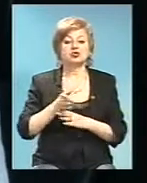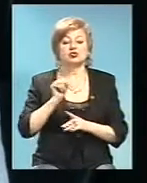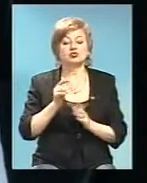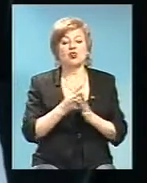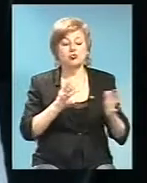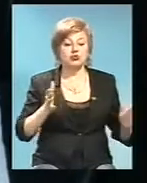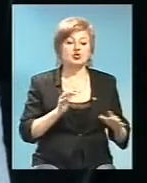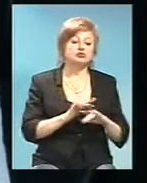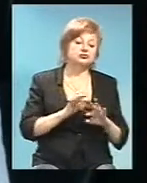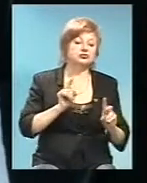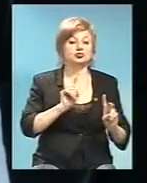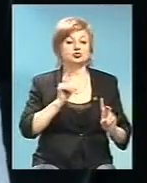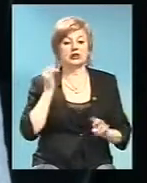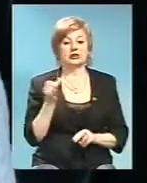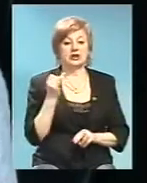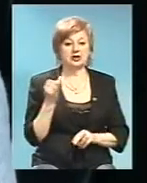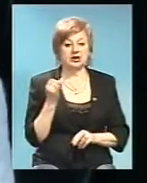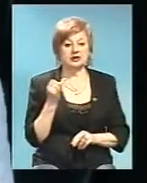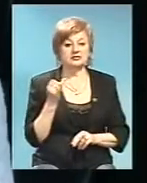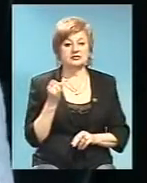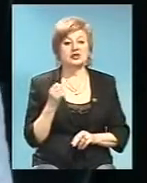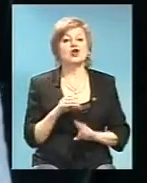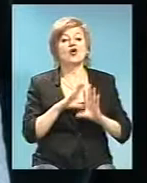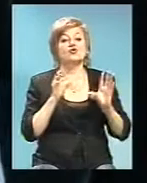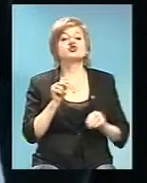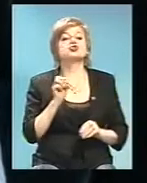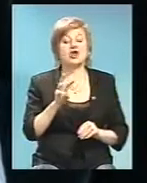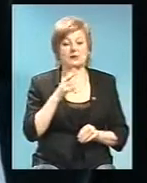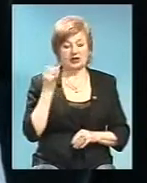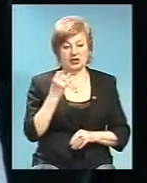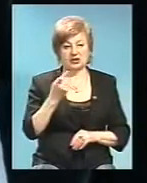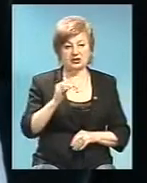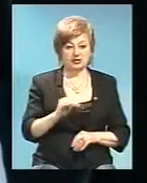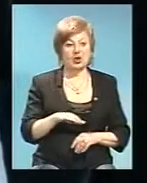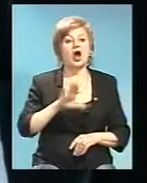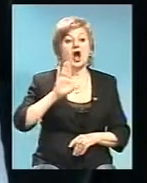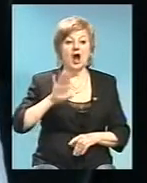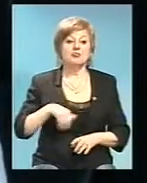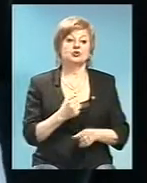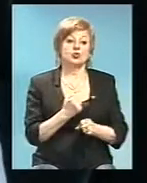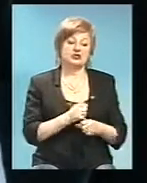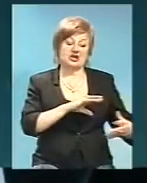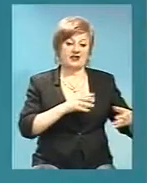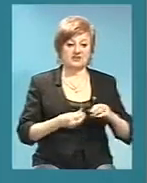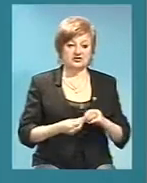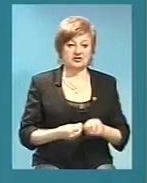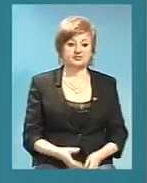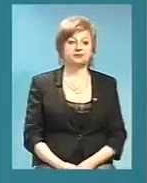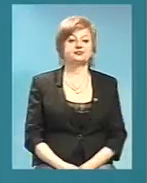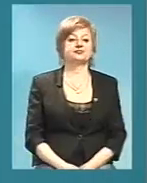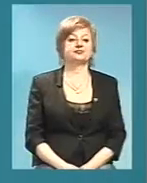більш дитині цікаві, чим цікавиться дитина, і потім зробити висновок.